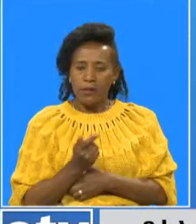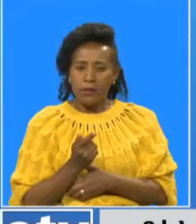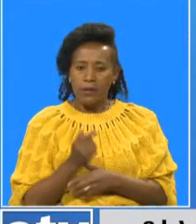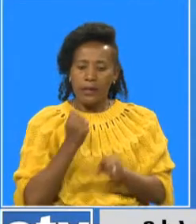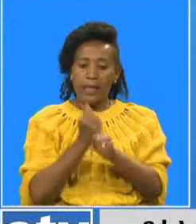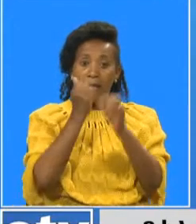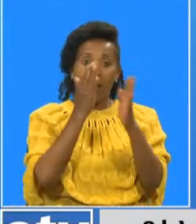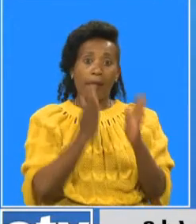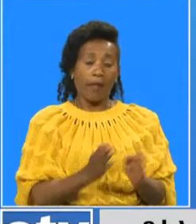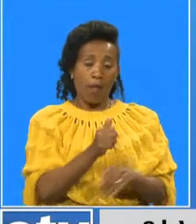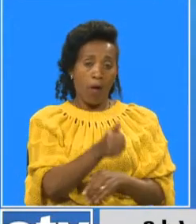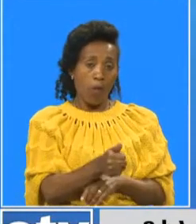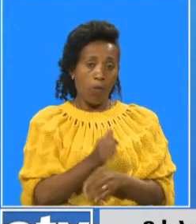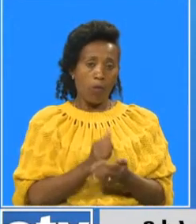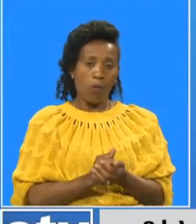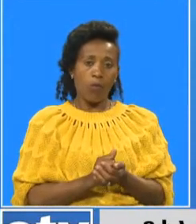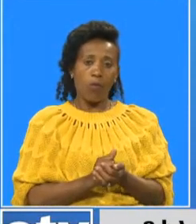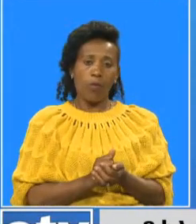ለሰራተኛ